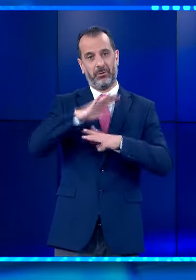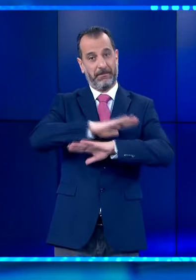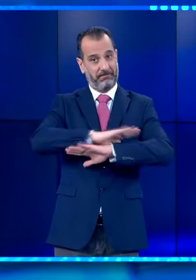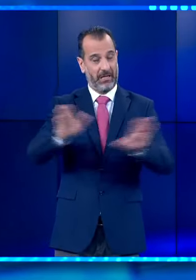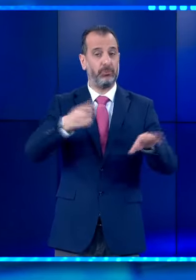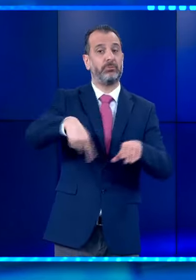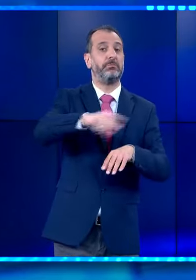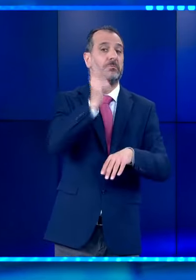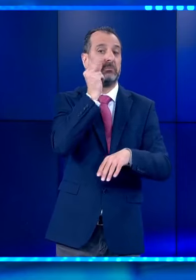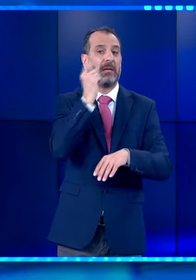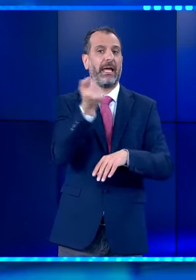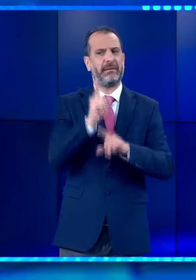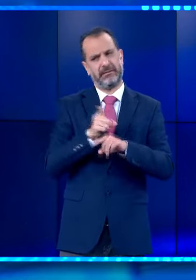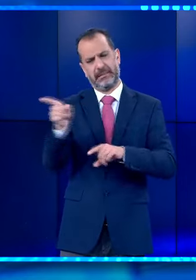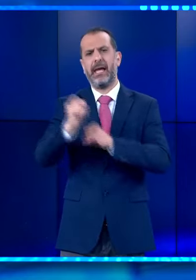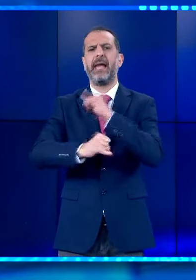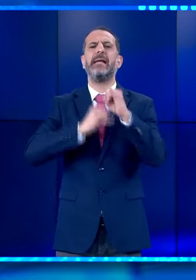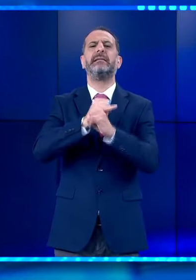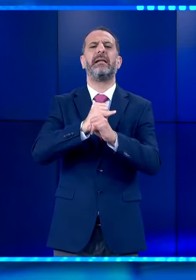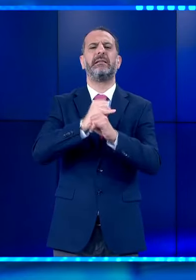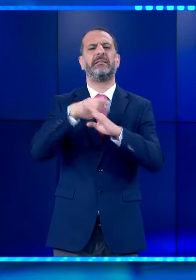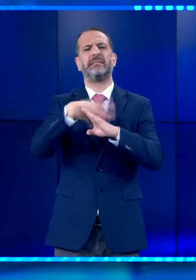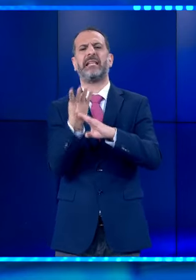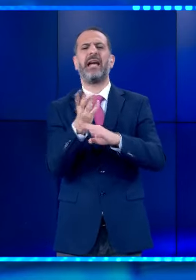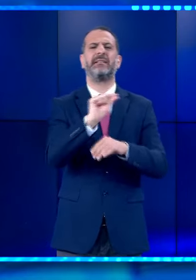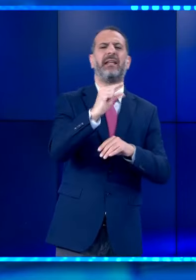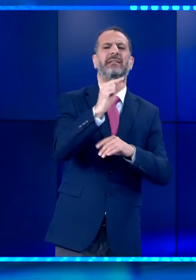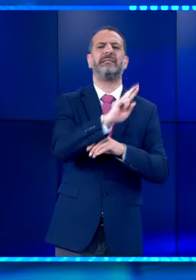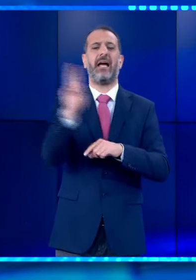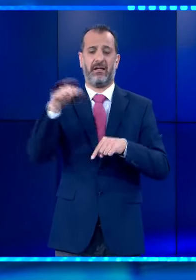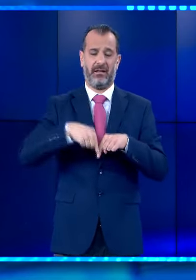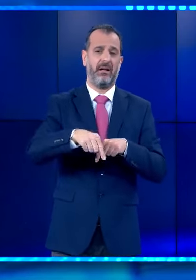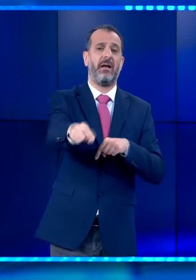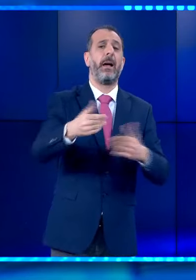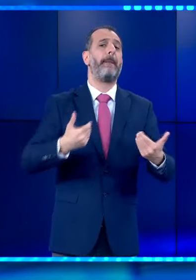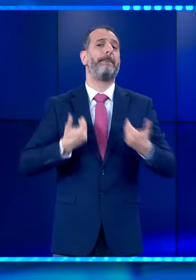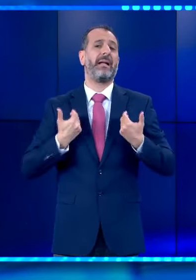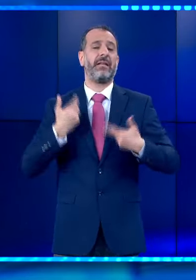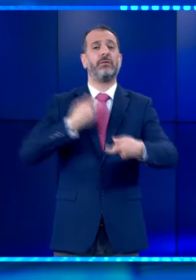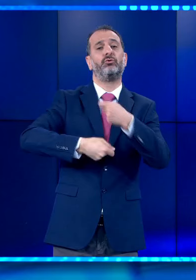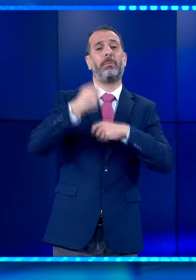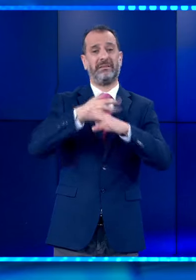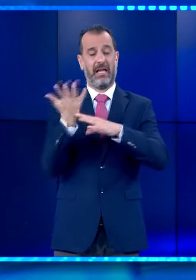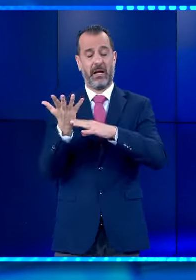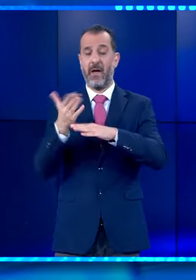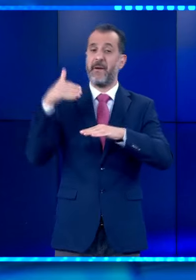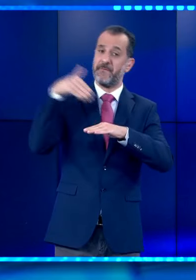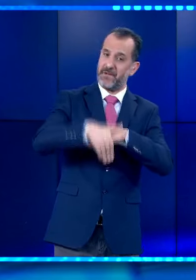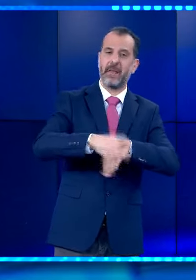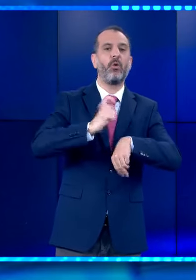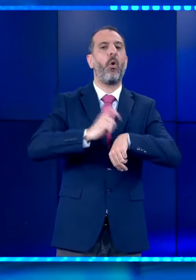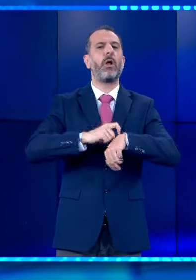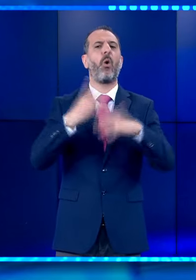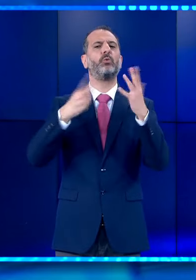Star Channel. Για συνεχή ενημέρωση μπορείτε πάντα να επισκέπτεστε το star.gr. Ακολουθεί η εκπομπή Shopping Star. Δείτε όλες